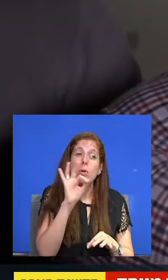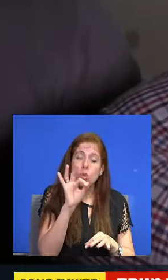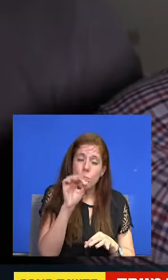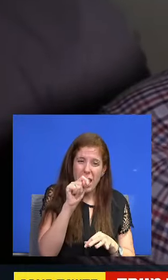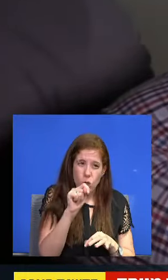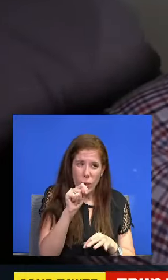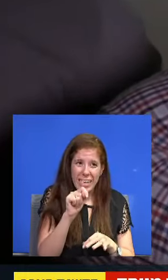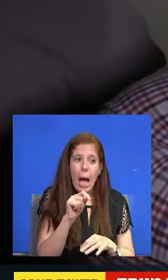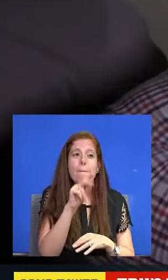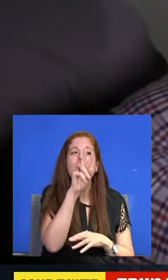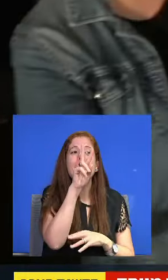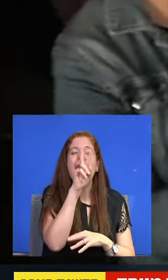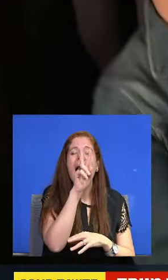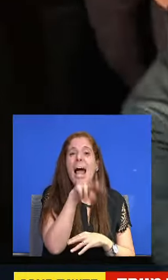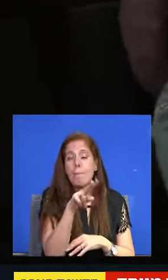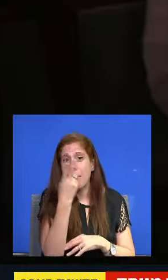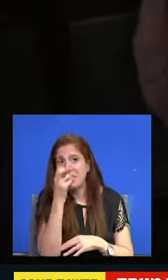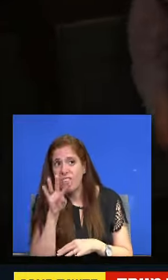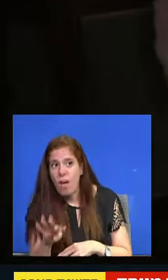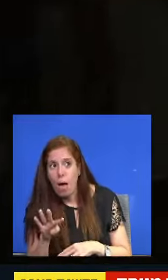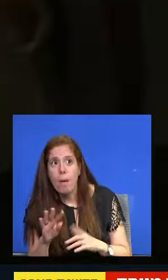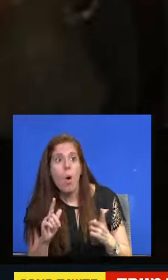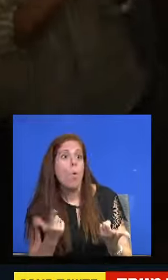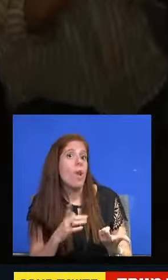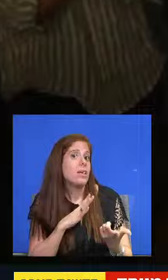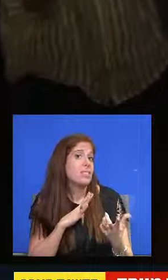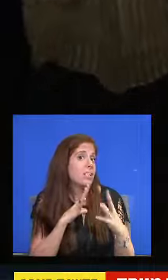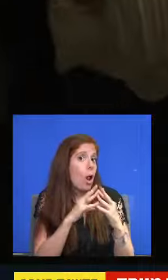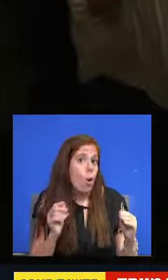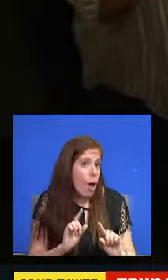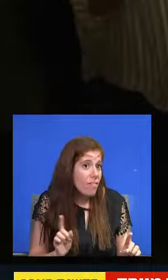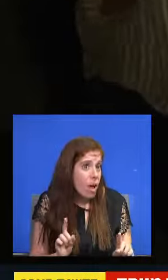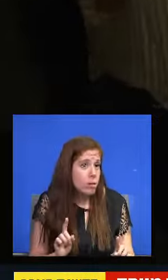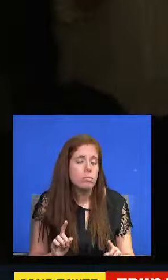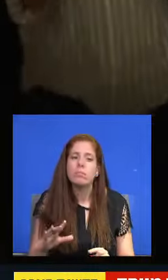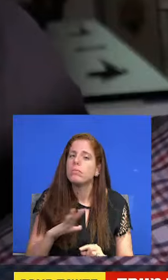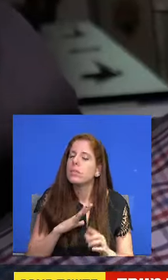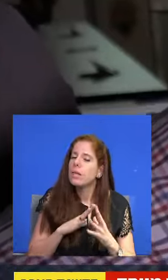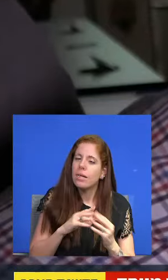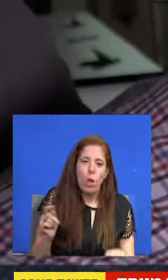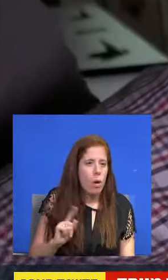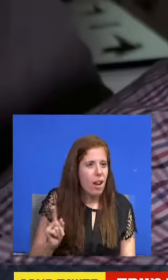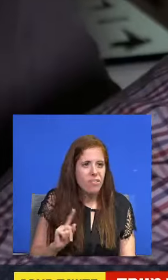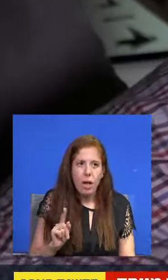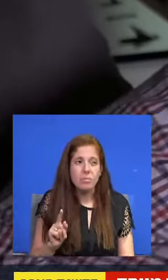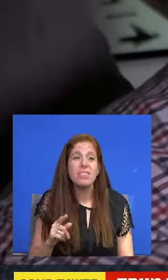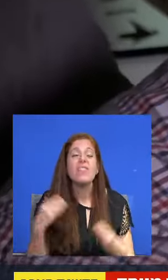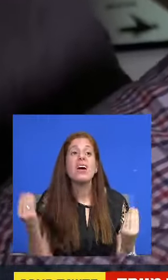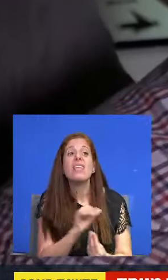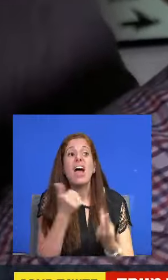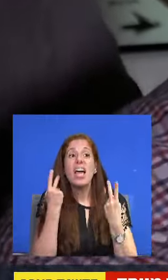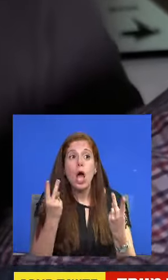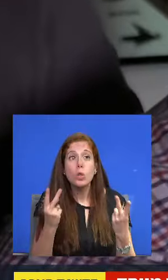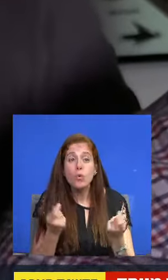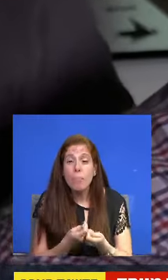in 2024. Maybe the danger is not over. Die ist nicht vorbei. Jetzt ich, und die wichtigste Arbeit